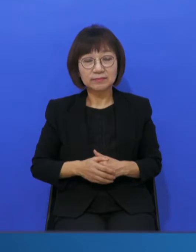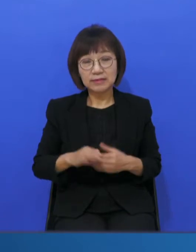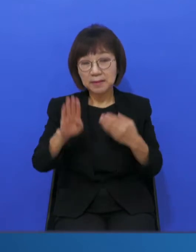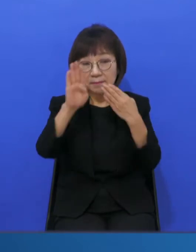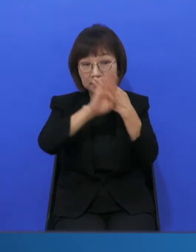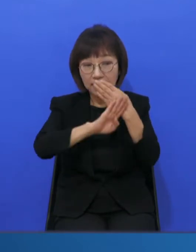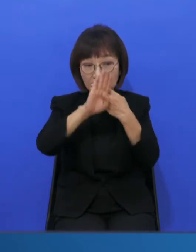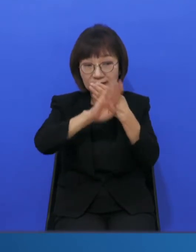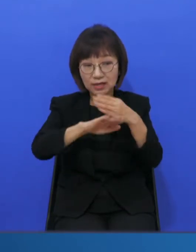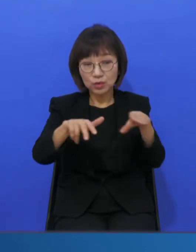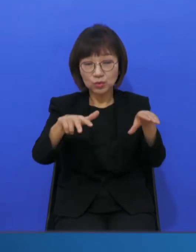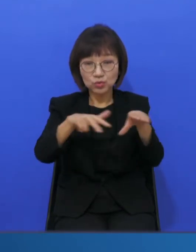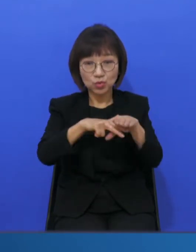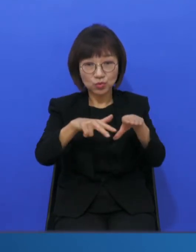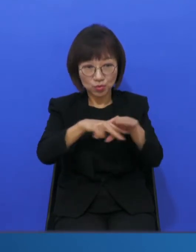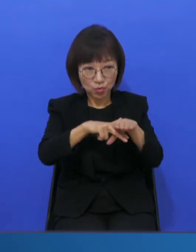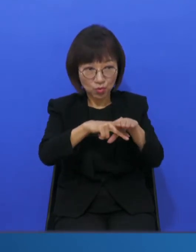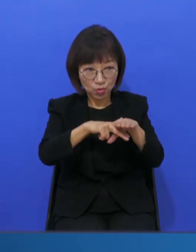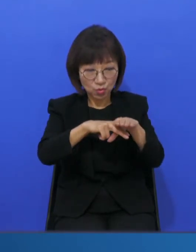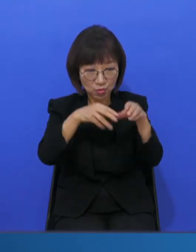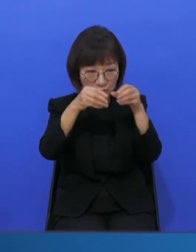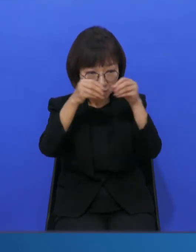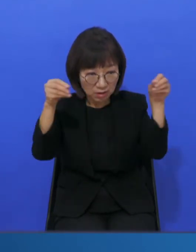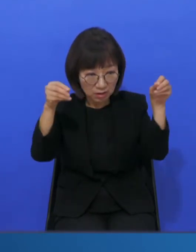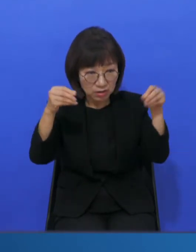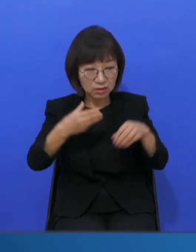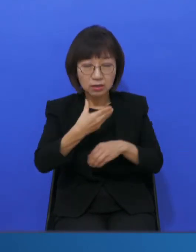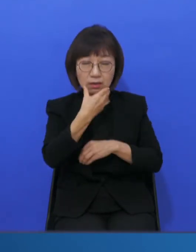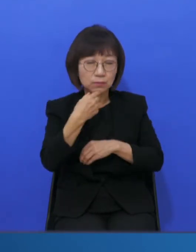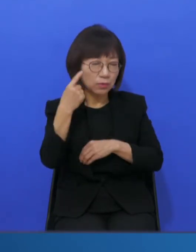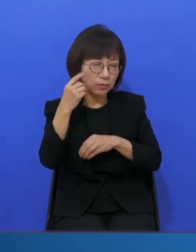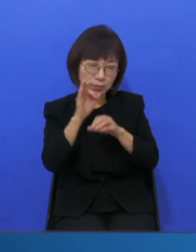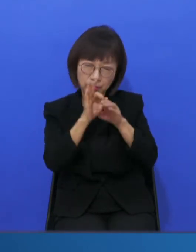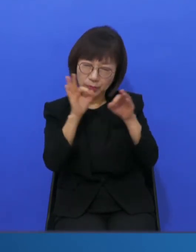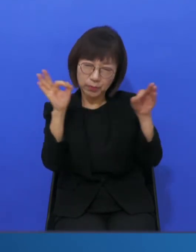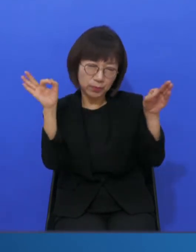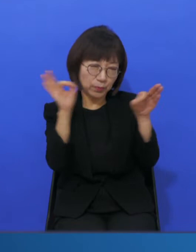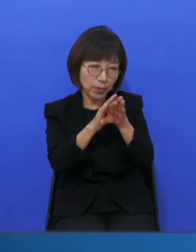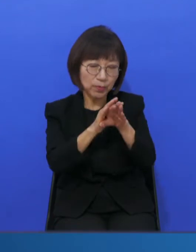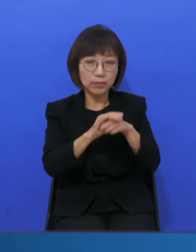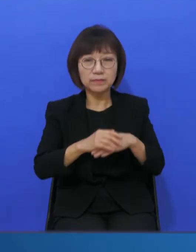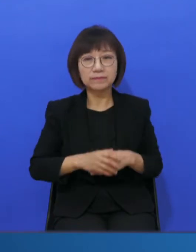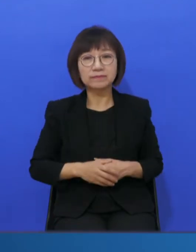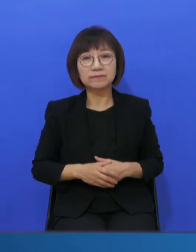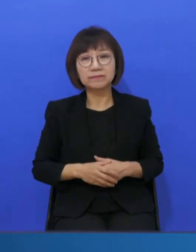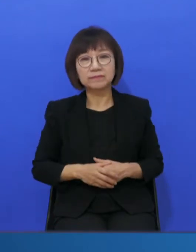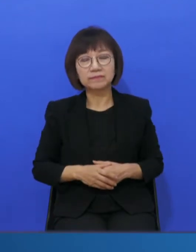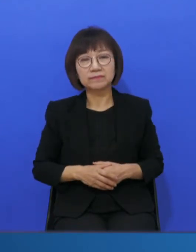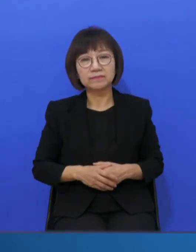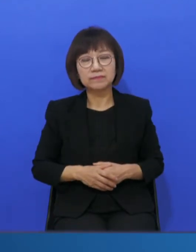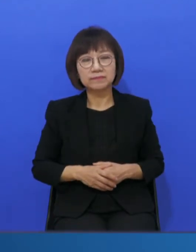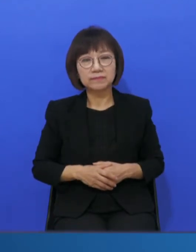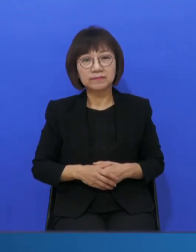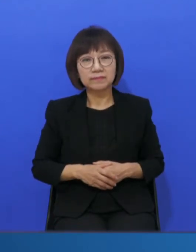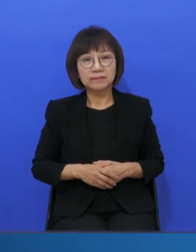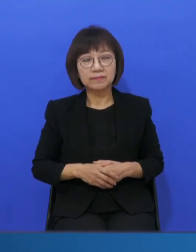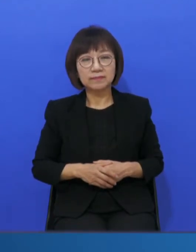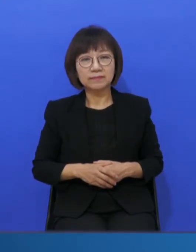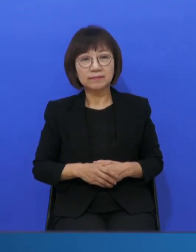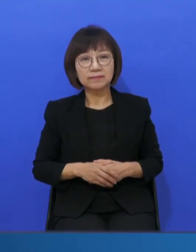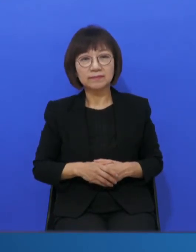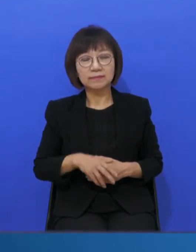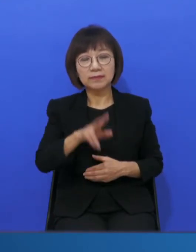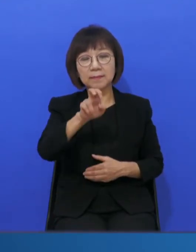종교 대단한 거 아닙니다. And so 완전 복음 없는 종교입니다. It was the Jews and the Pharisees. They didn't have this. It was just complete religion.